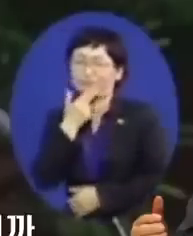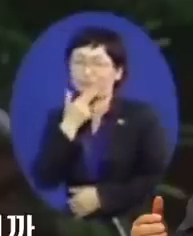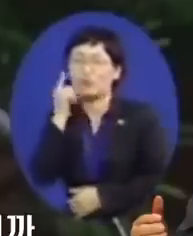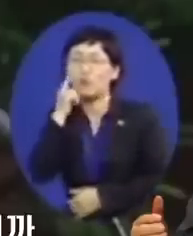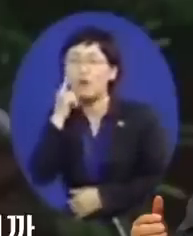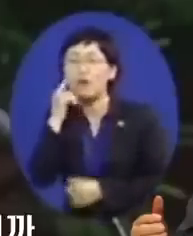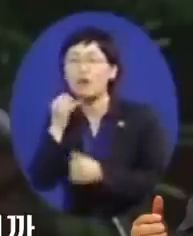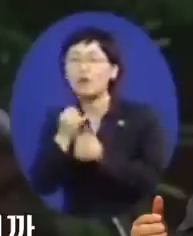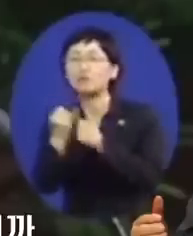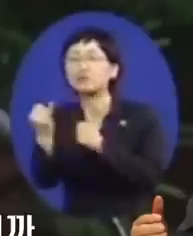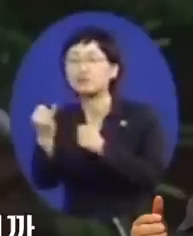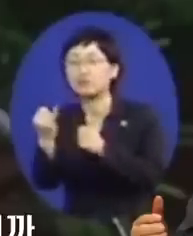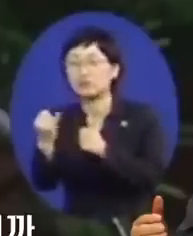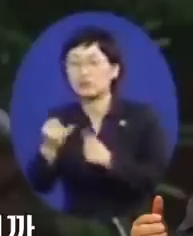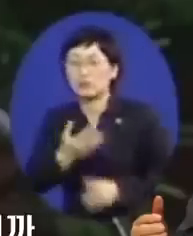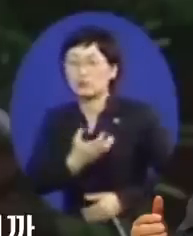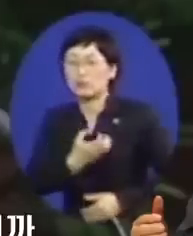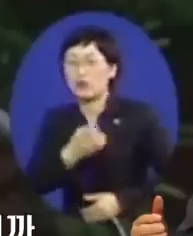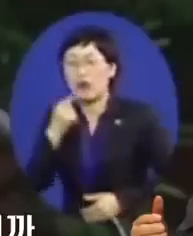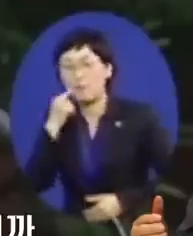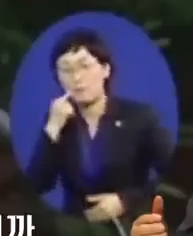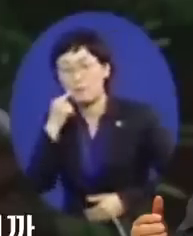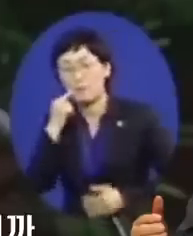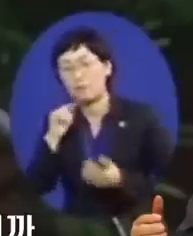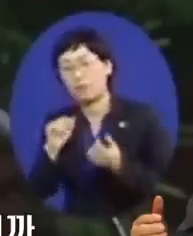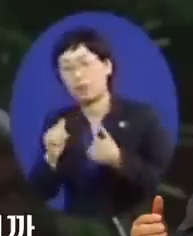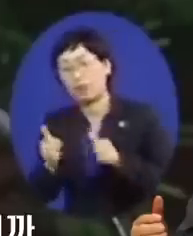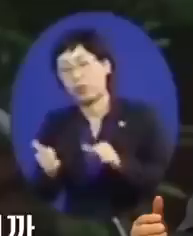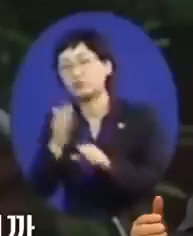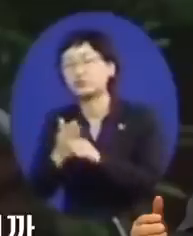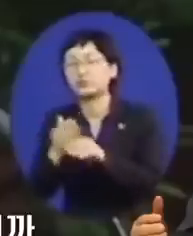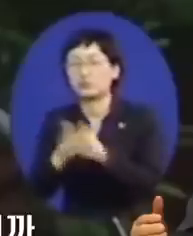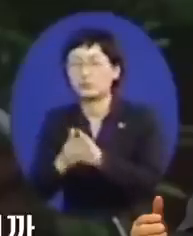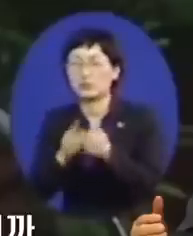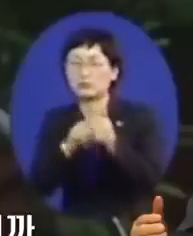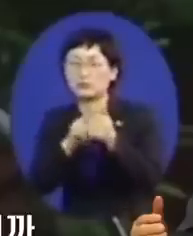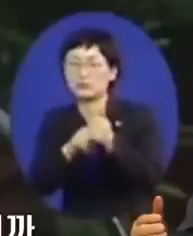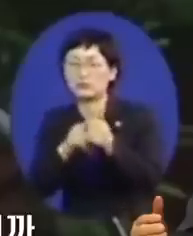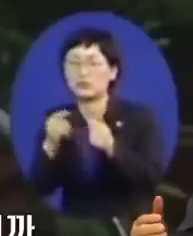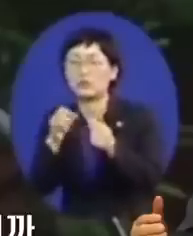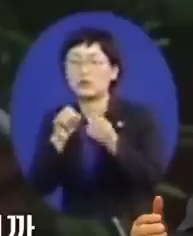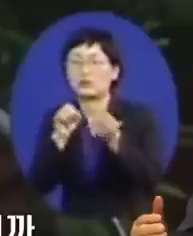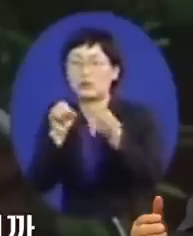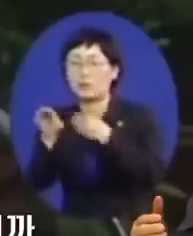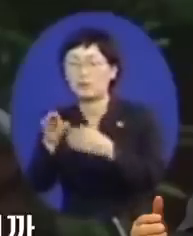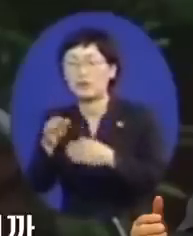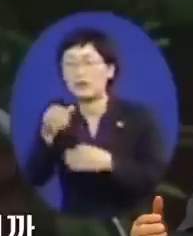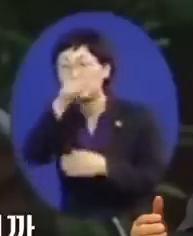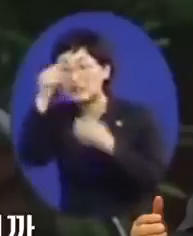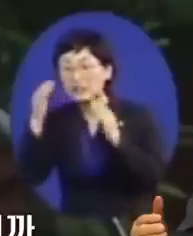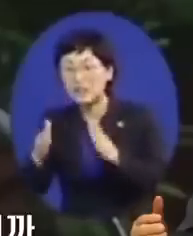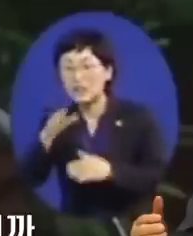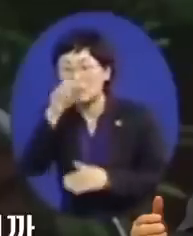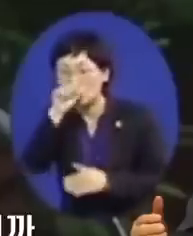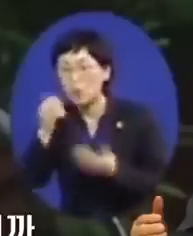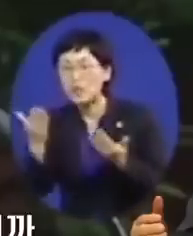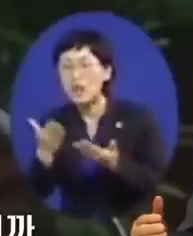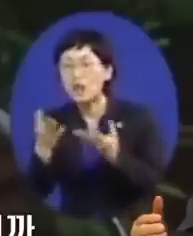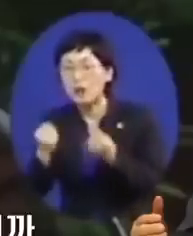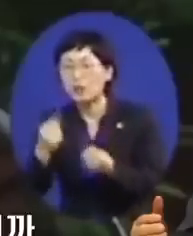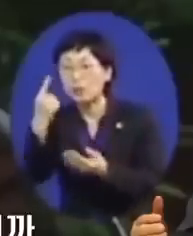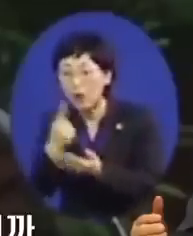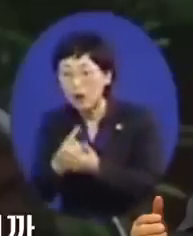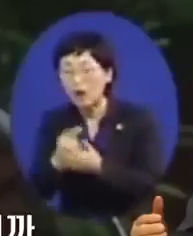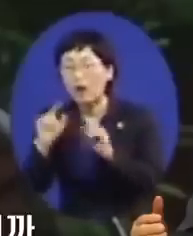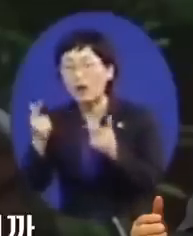유방암으로 죽어가고 있었습니다. 그래서 그는 이렇게 말했습니다. 인생에게 좋은 일만 다가오는 것이 아니라 좋은 일이